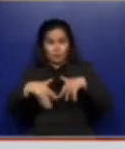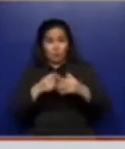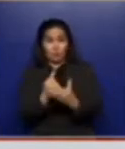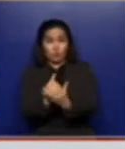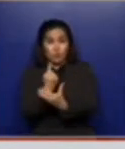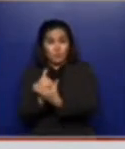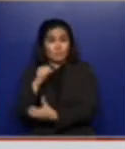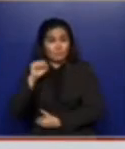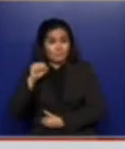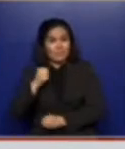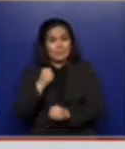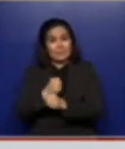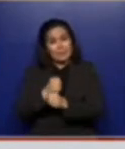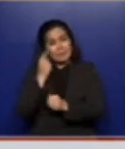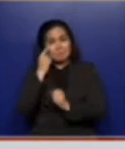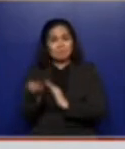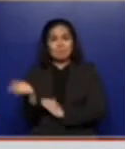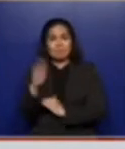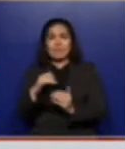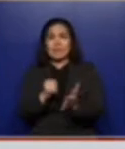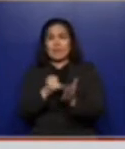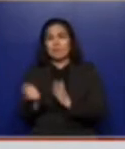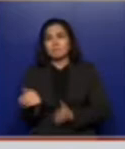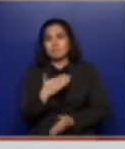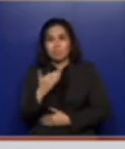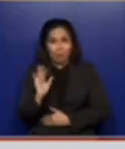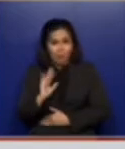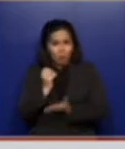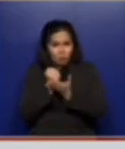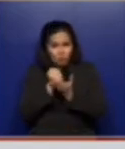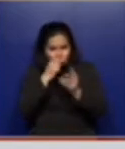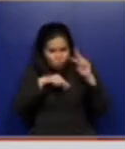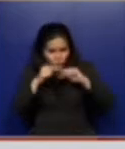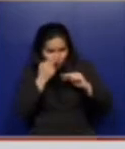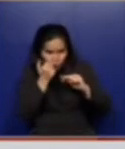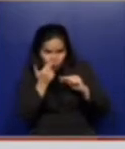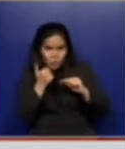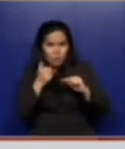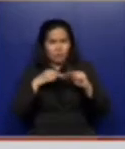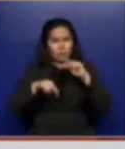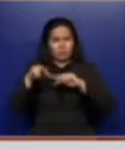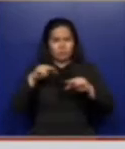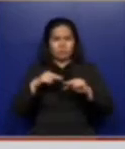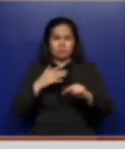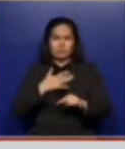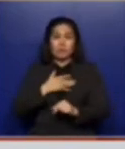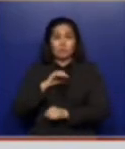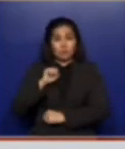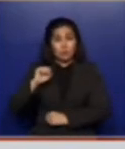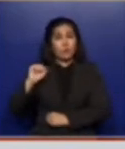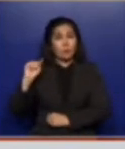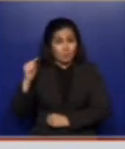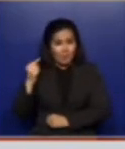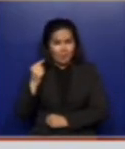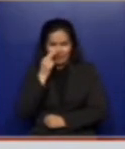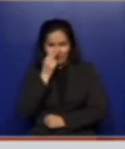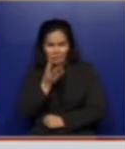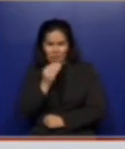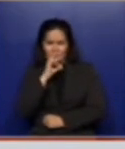อย่าทำงานเช้าชามเย็นชามครับช่วยกันดูเถอะครับผมในฐานะที่เป็นส.ส.ใหม่ผมดูแล้วผมเศร้าใจ